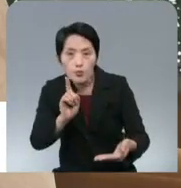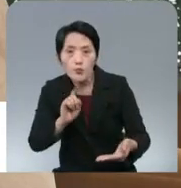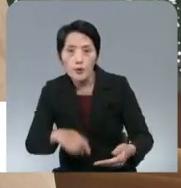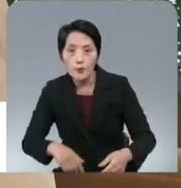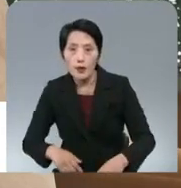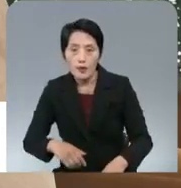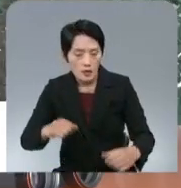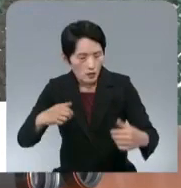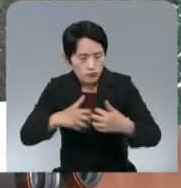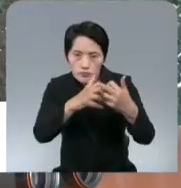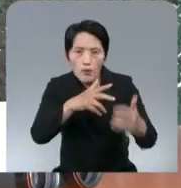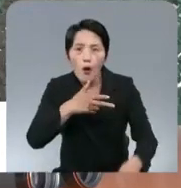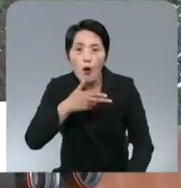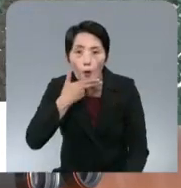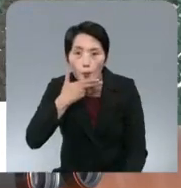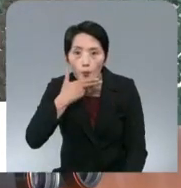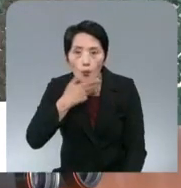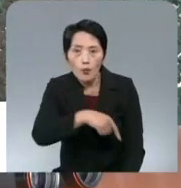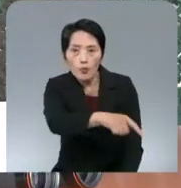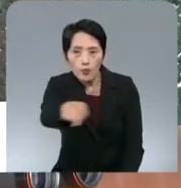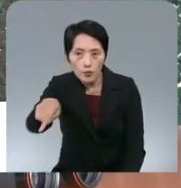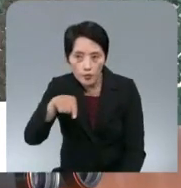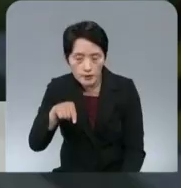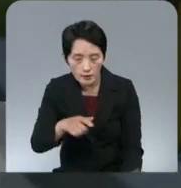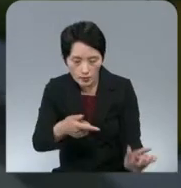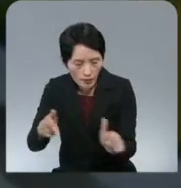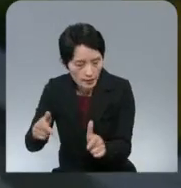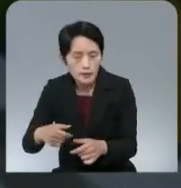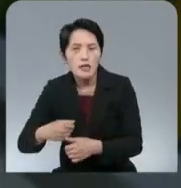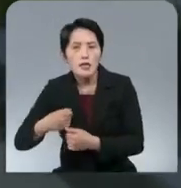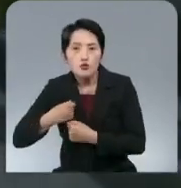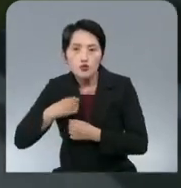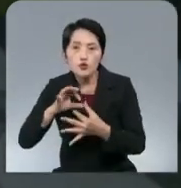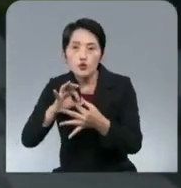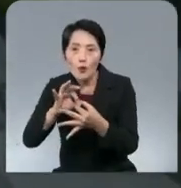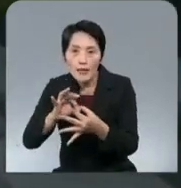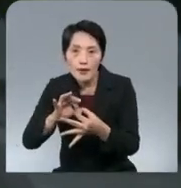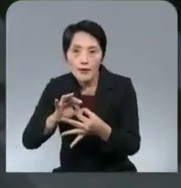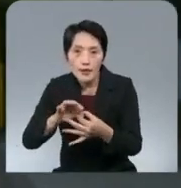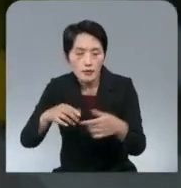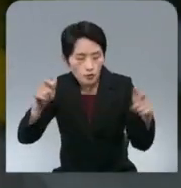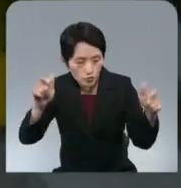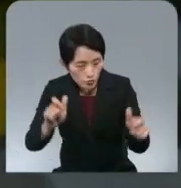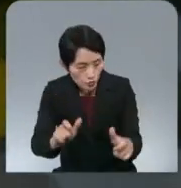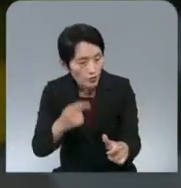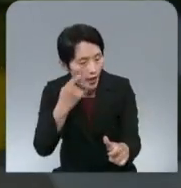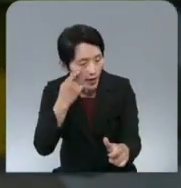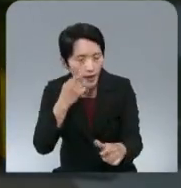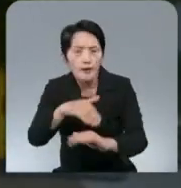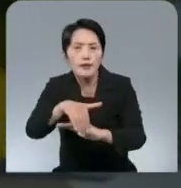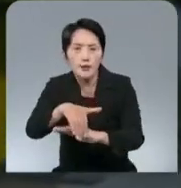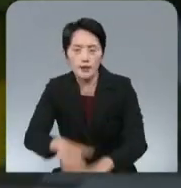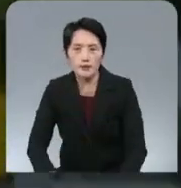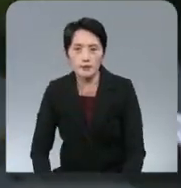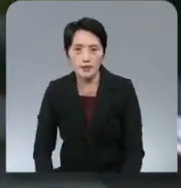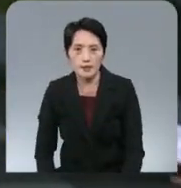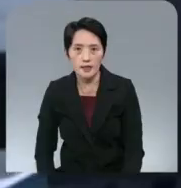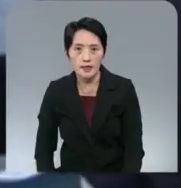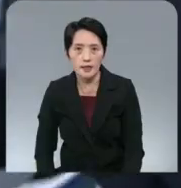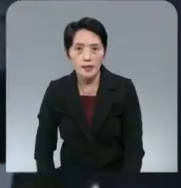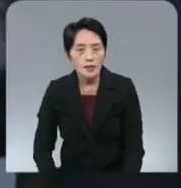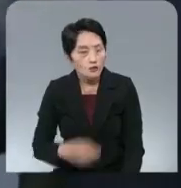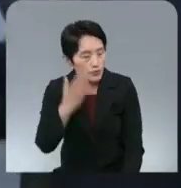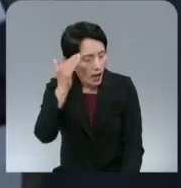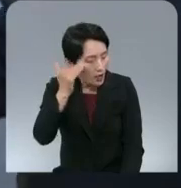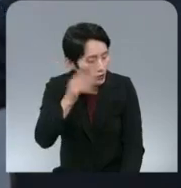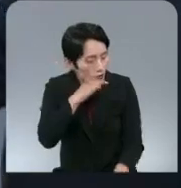lưu Liên Triều ở lĩnh vực truyền thông báo chí viễn thông nhằm khôi phục tính thuần nhất dân tộc Du ở bước trước khi tiến hành phiệt nhân hóa tích cực